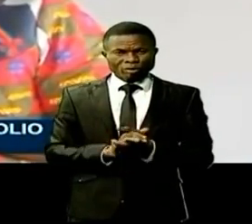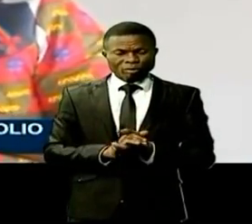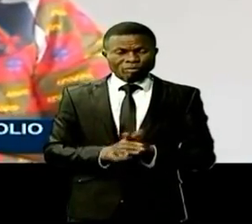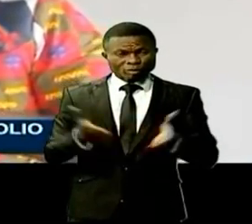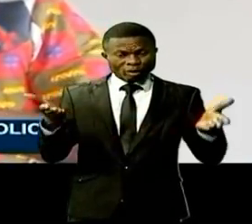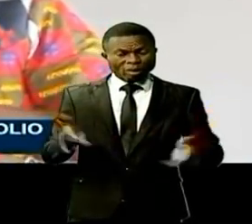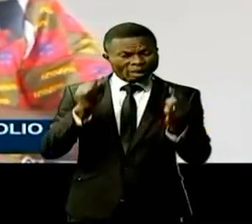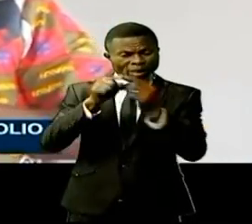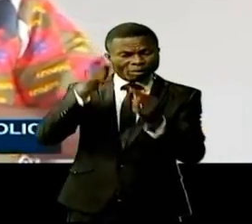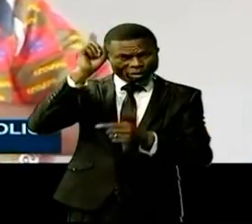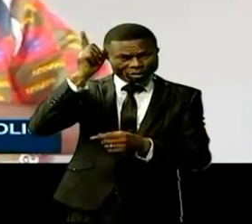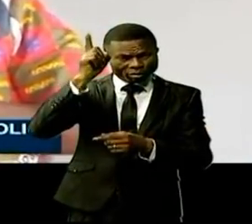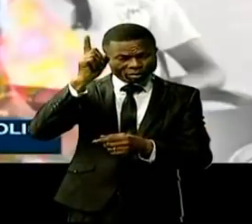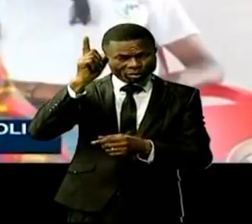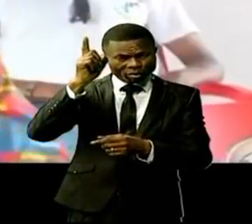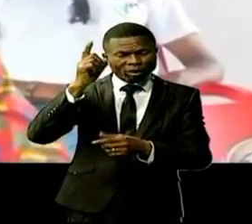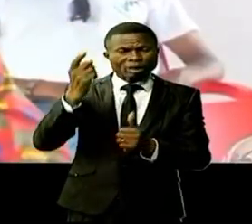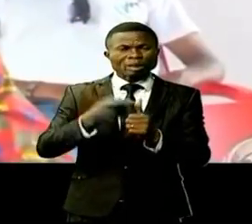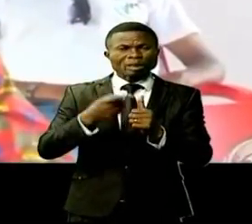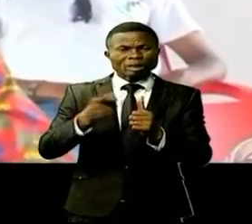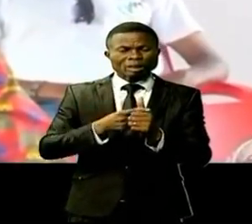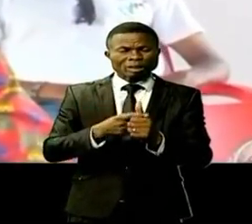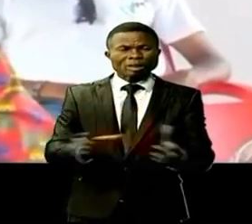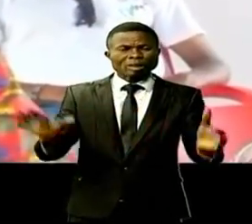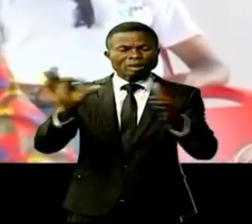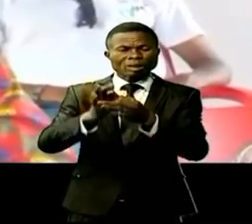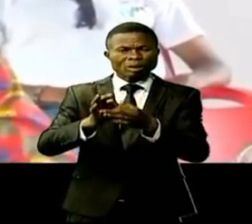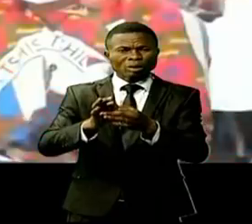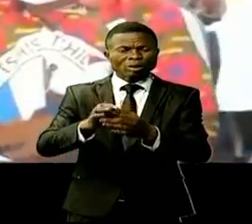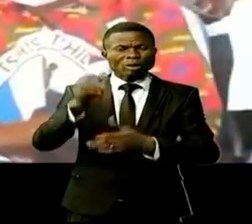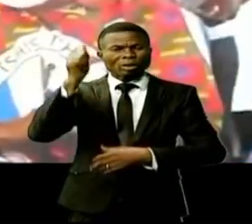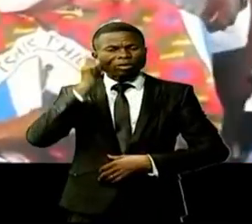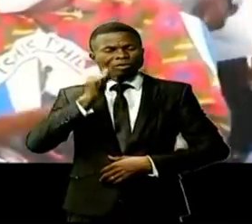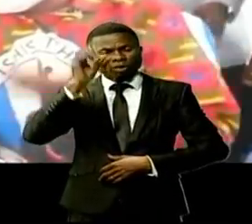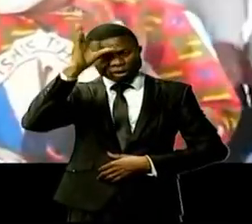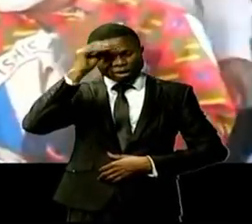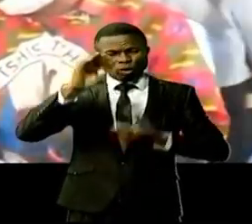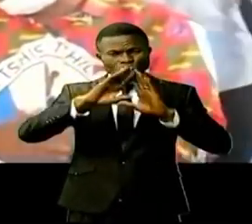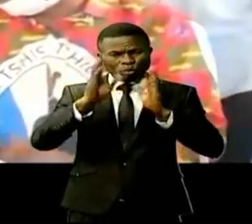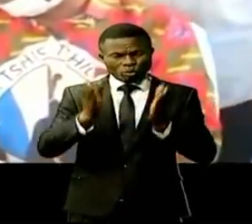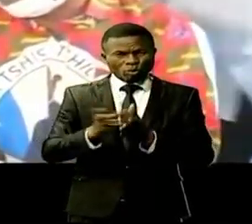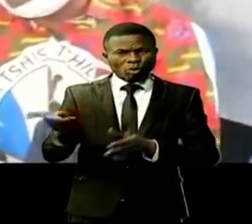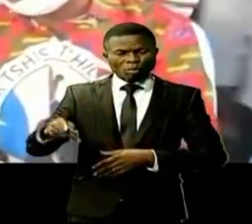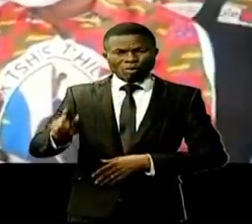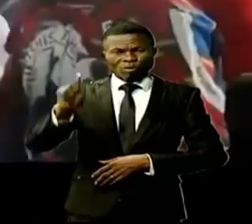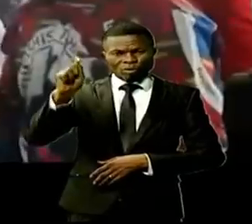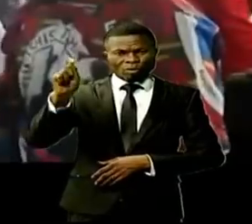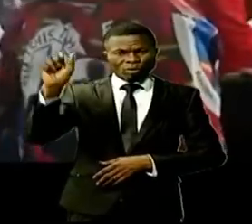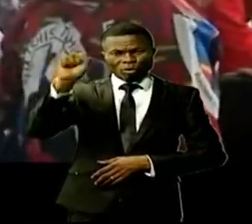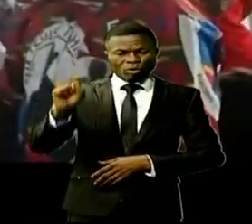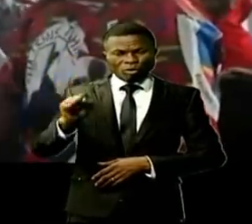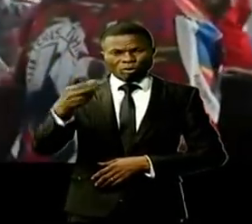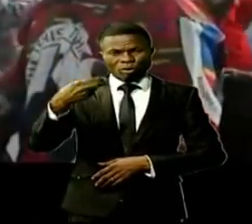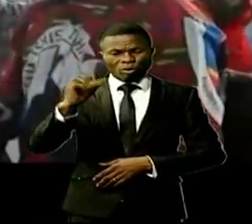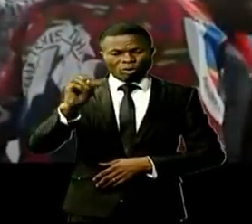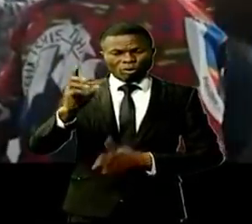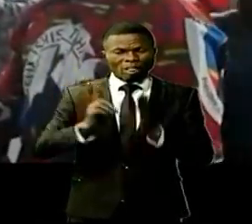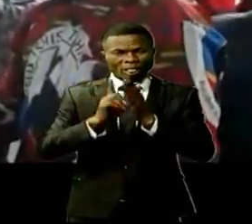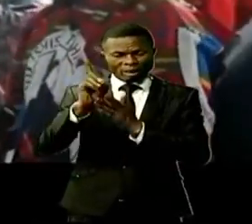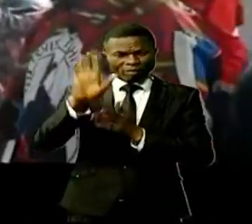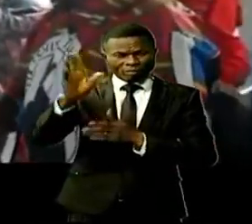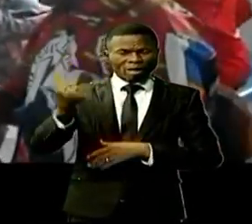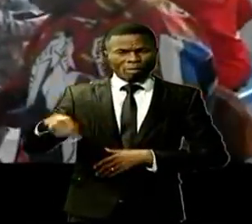pour objectif, entre autres, de réunir les filles et fils de la Tchopo pour l'émergence de cette